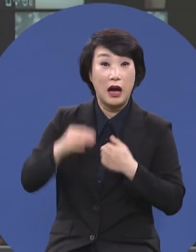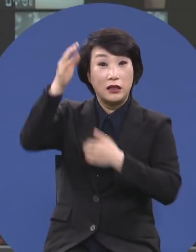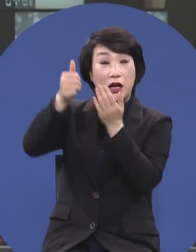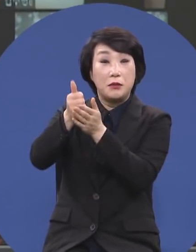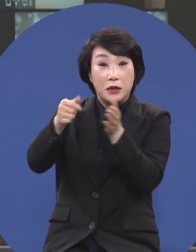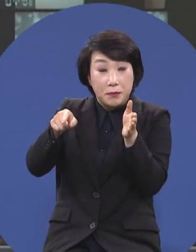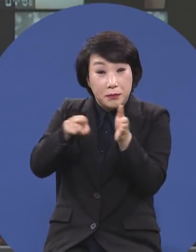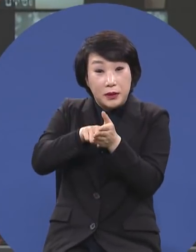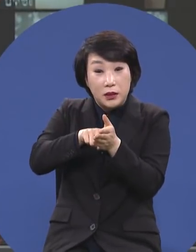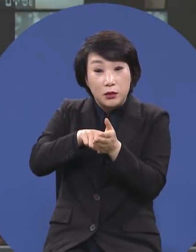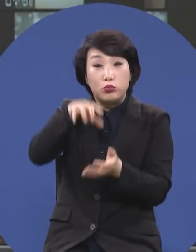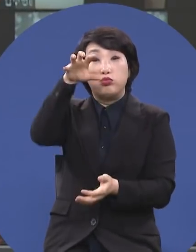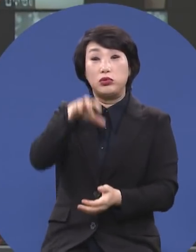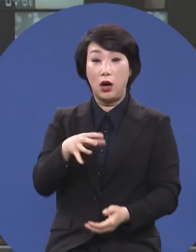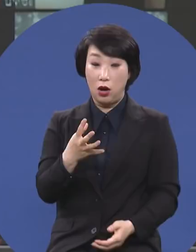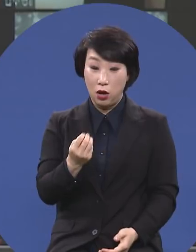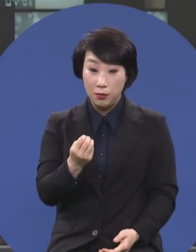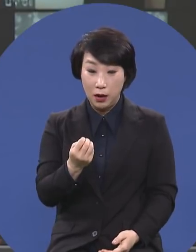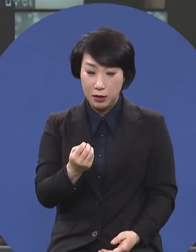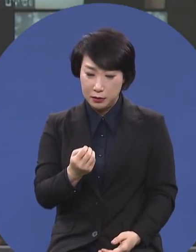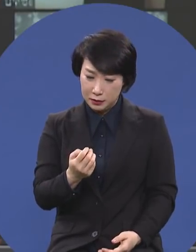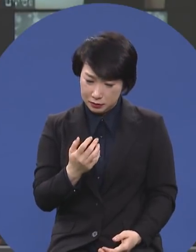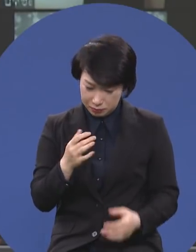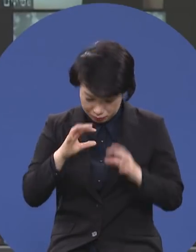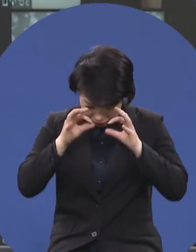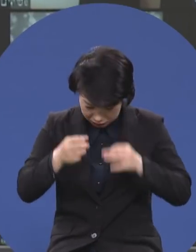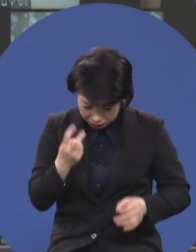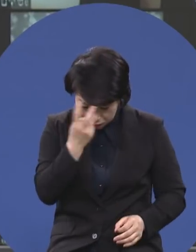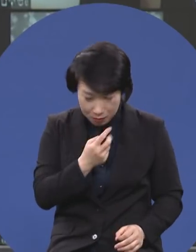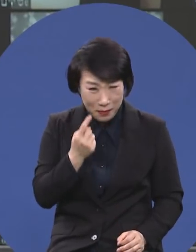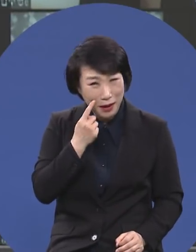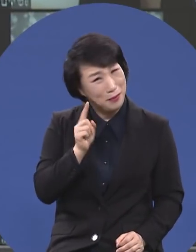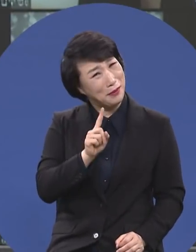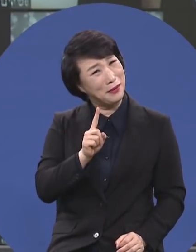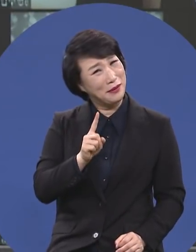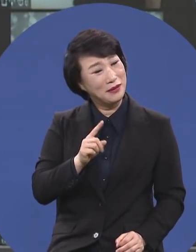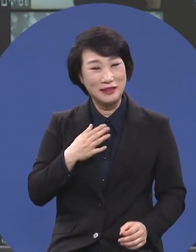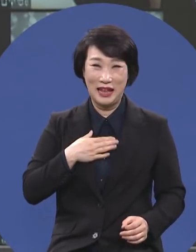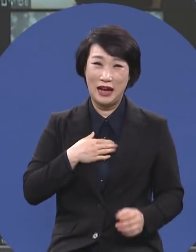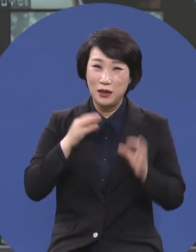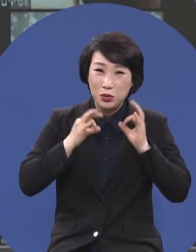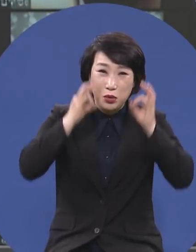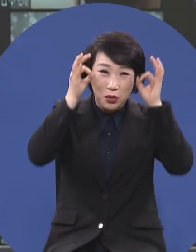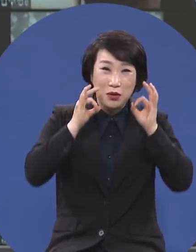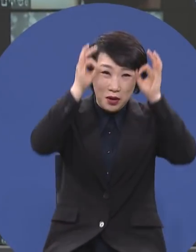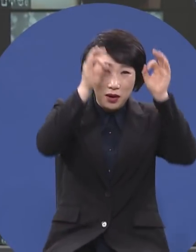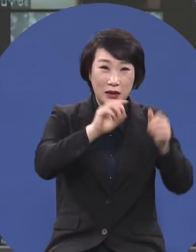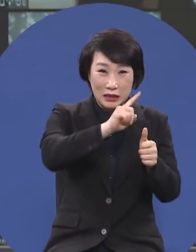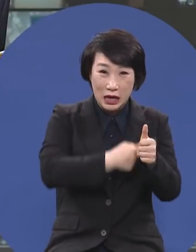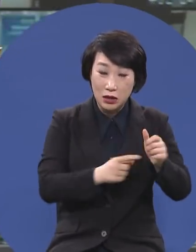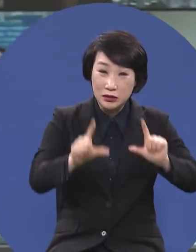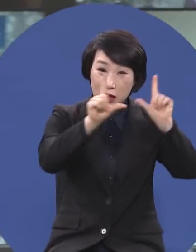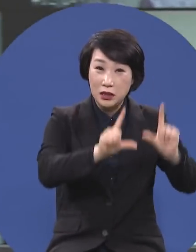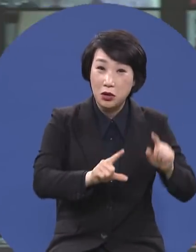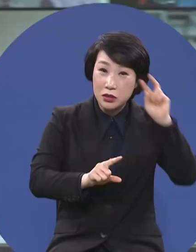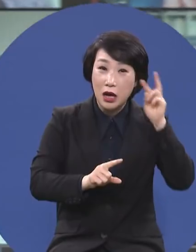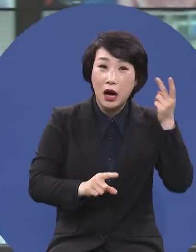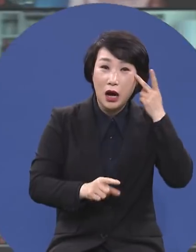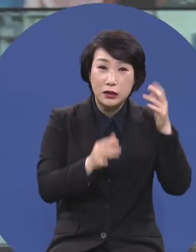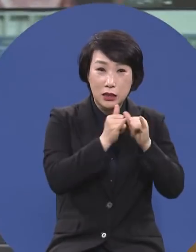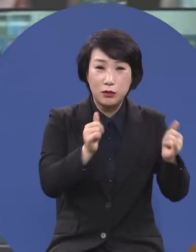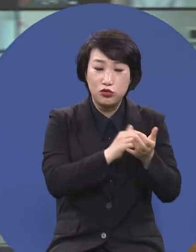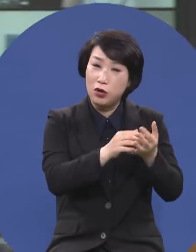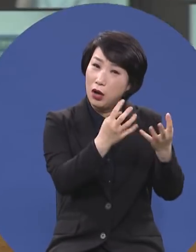믿는 믿음은 어딘가 모르게 내가 노력해서 사는 것으로 착각하는 사람들이